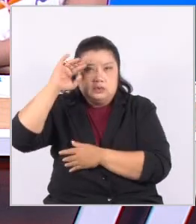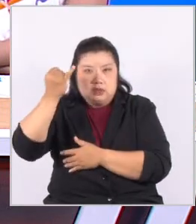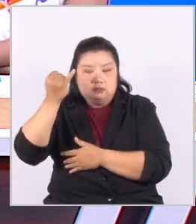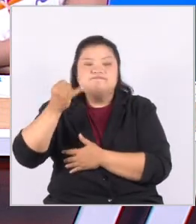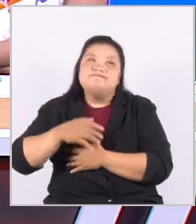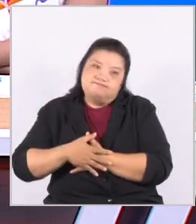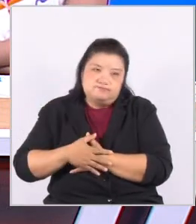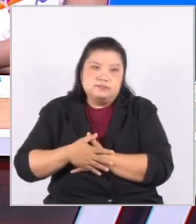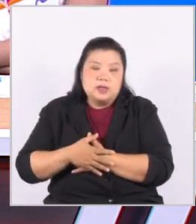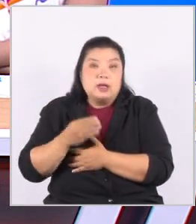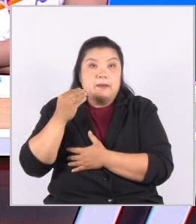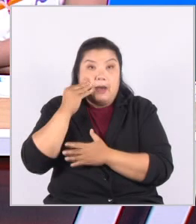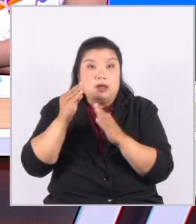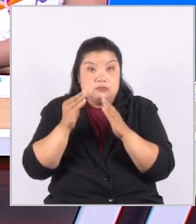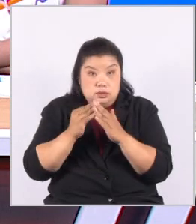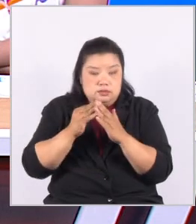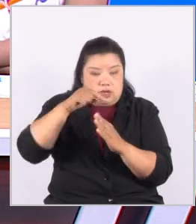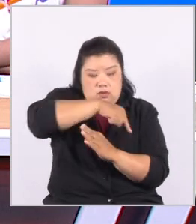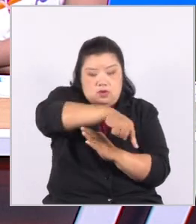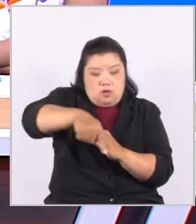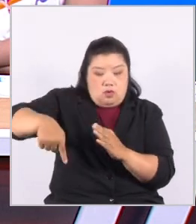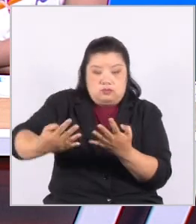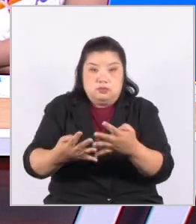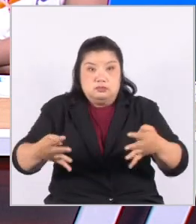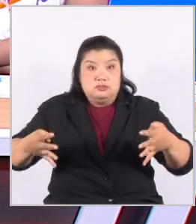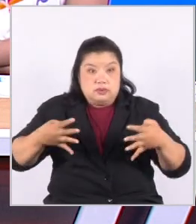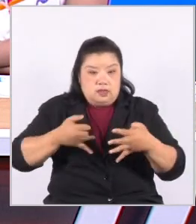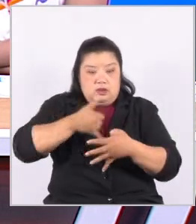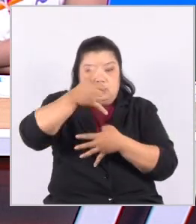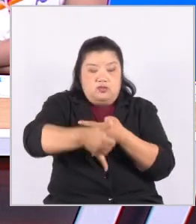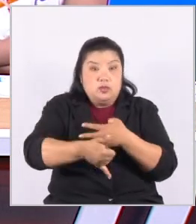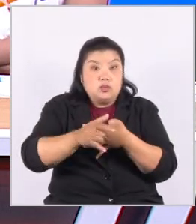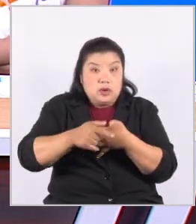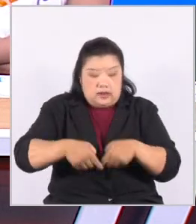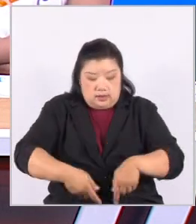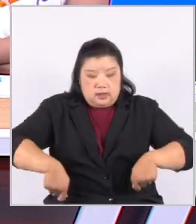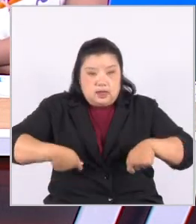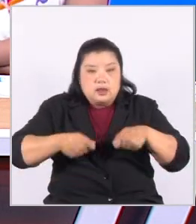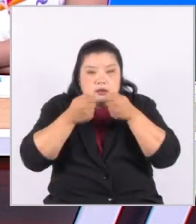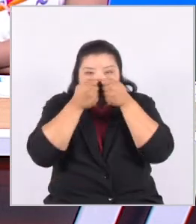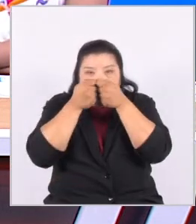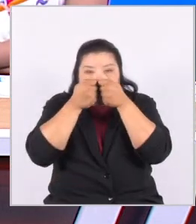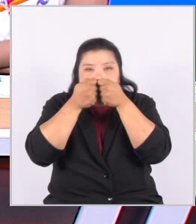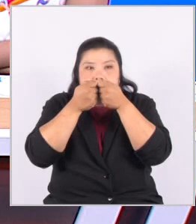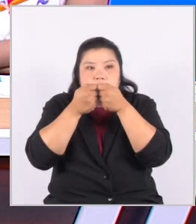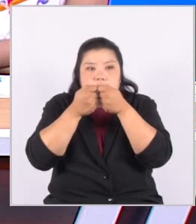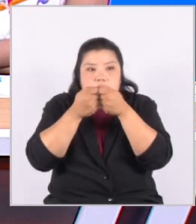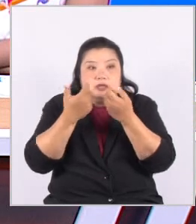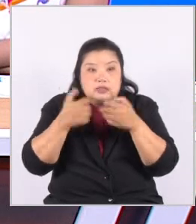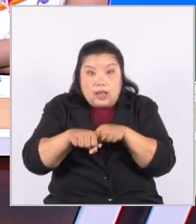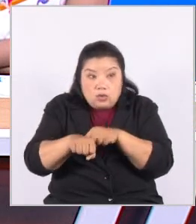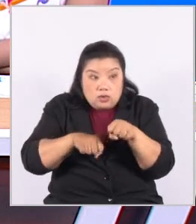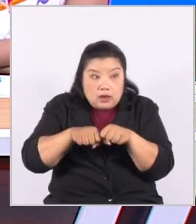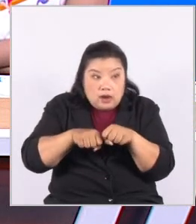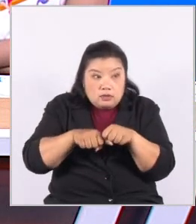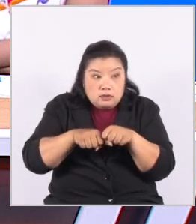ำแพงลงทุนนะข้ามกำแพงเสร็จแล้วมาดมกางเกงในของสาวเจ้าเขาเข้าเสร็จแล้วยังไม่พอรองเท้าวางอยู่เ